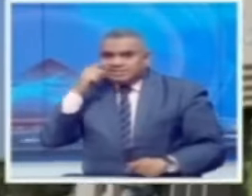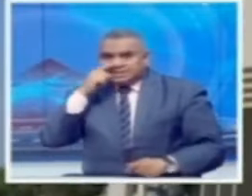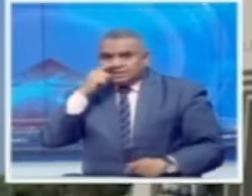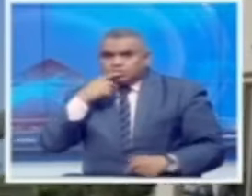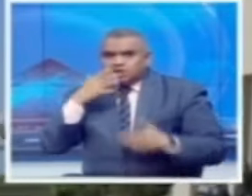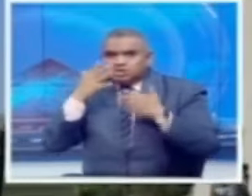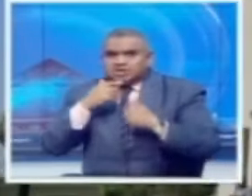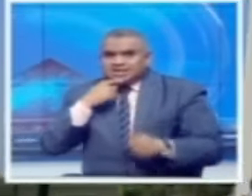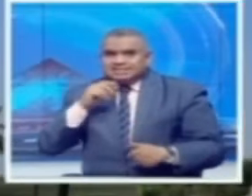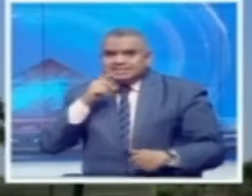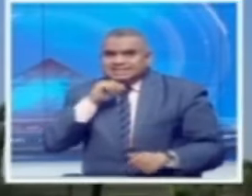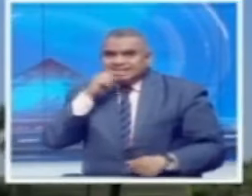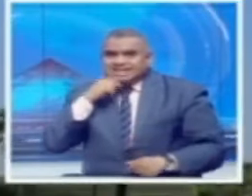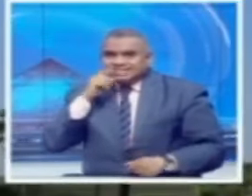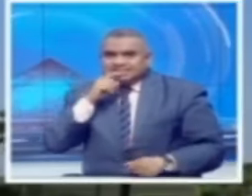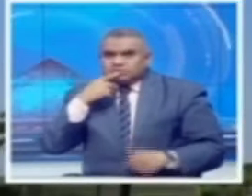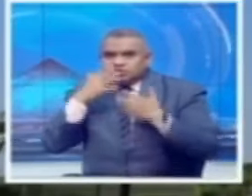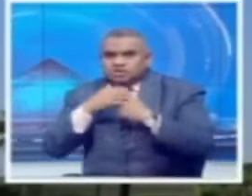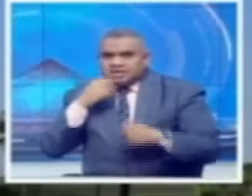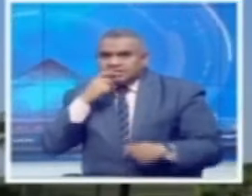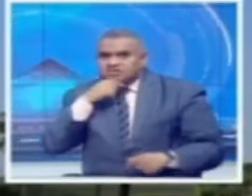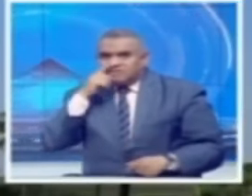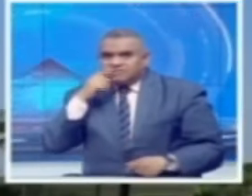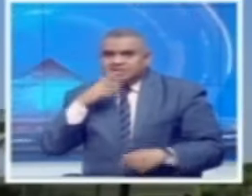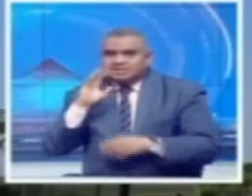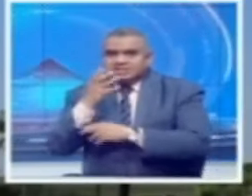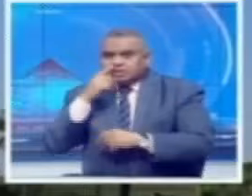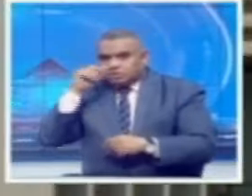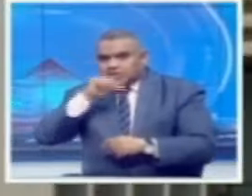OSN وشركة SES وشركة